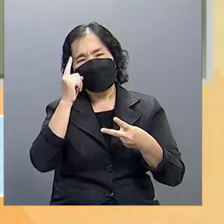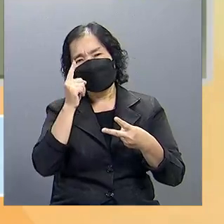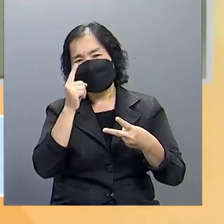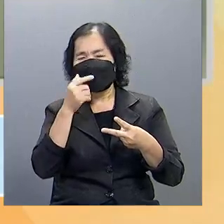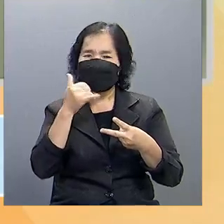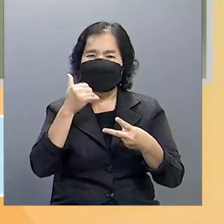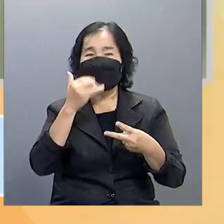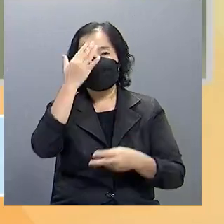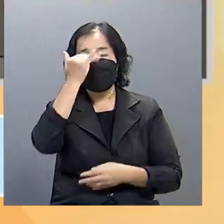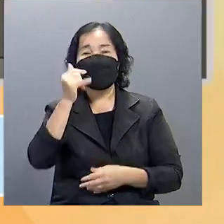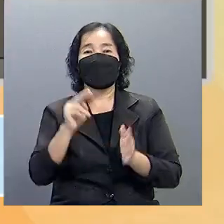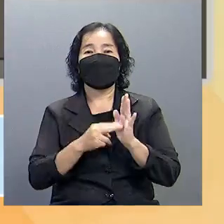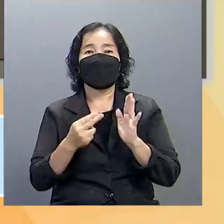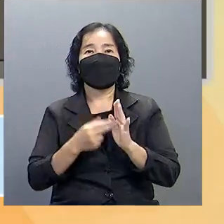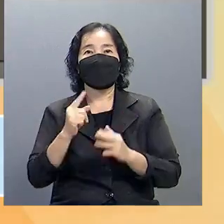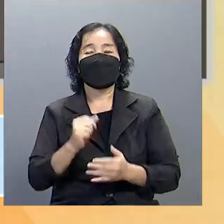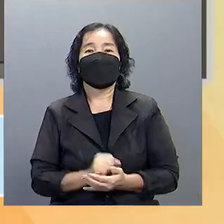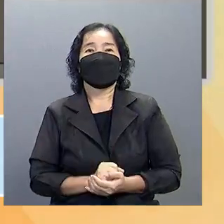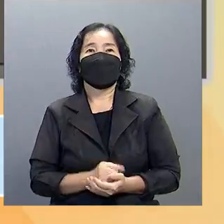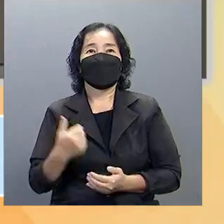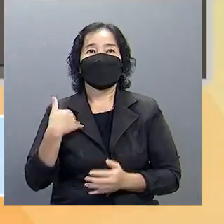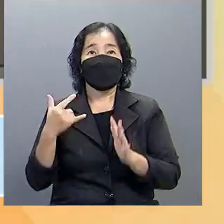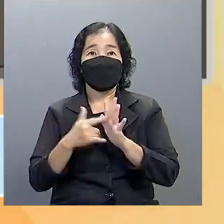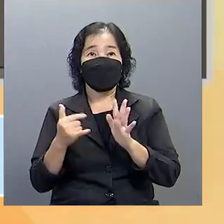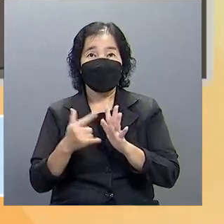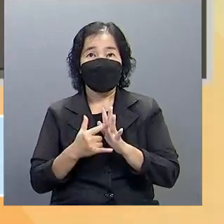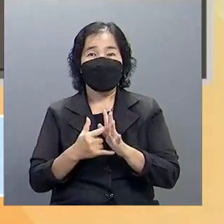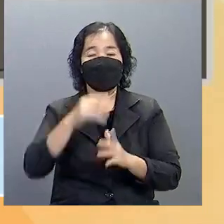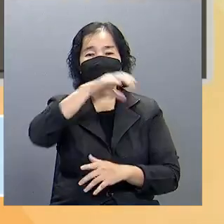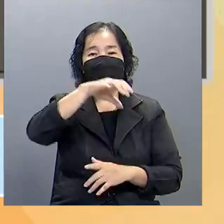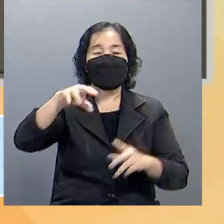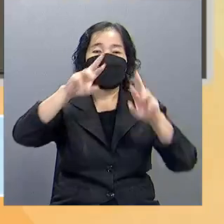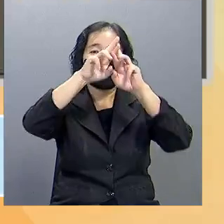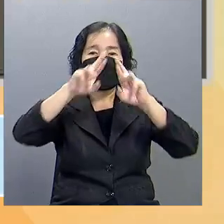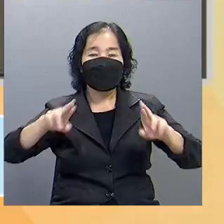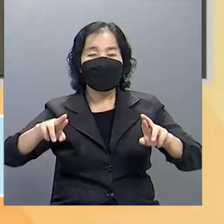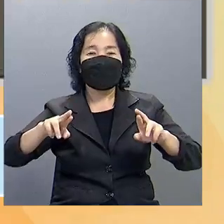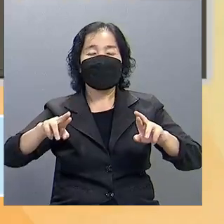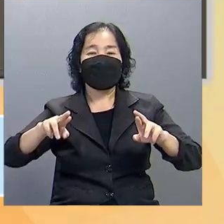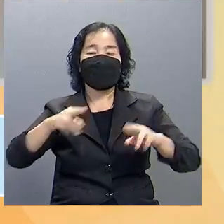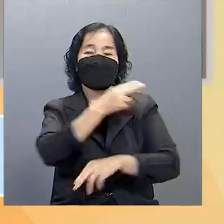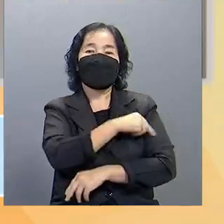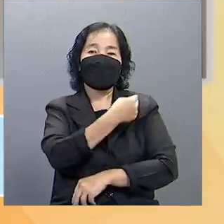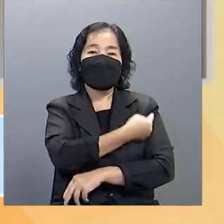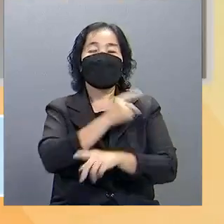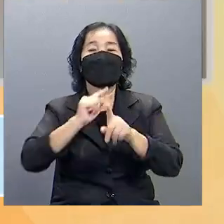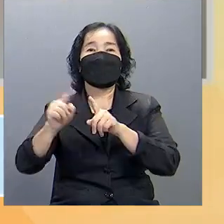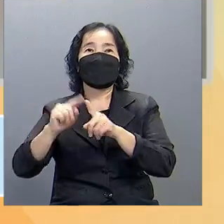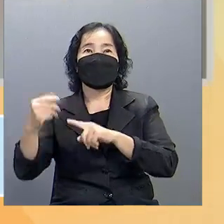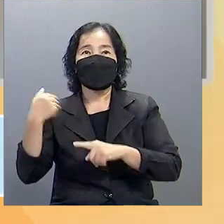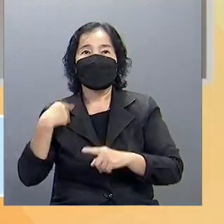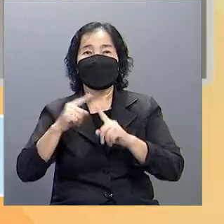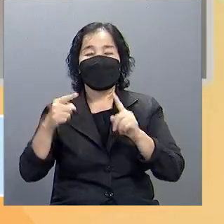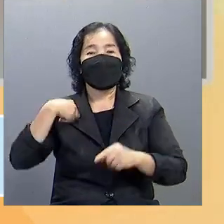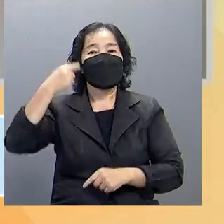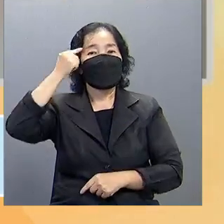สามารถที่จะอยู่ในสถานประกอบการพยาบาลคลินิกหรืออะไรดีได้สุดท้ายเราก็ไม่รู้ว่ามันมีช่องโหว่กับ